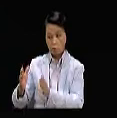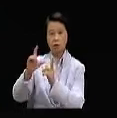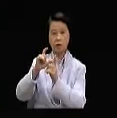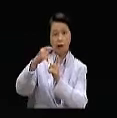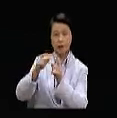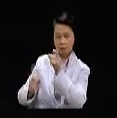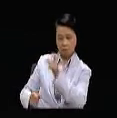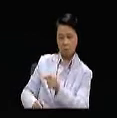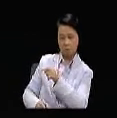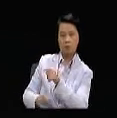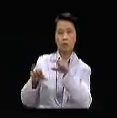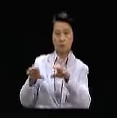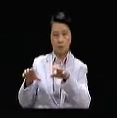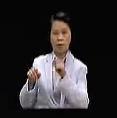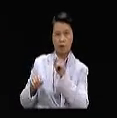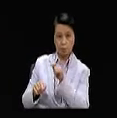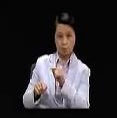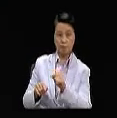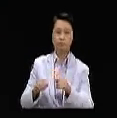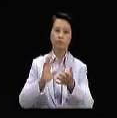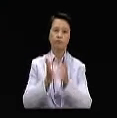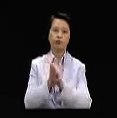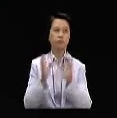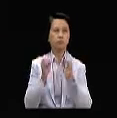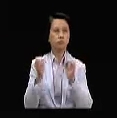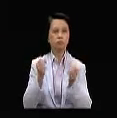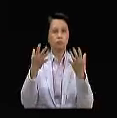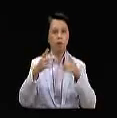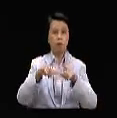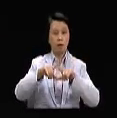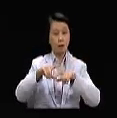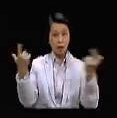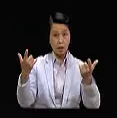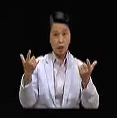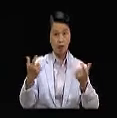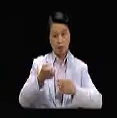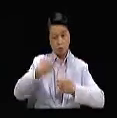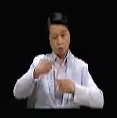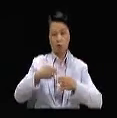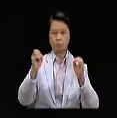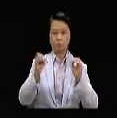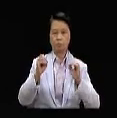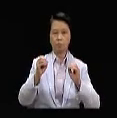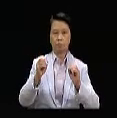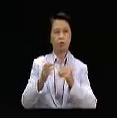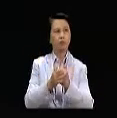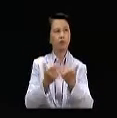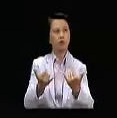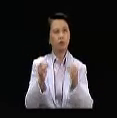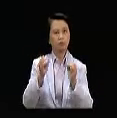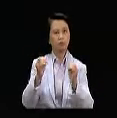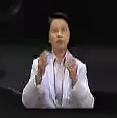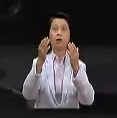karena melaksanakan buka wedding jadi tidak ada banyak sangat meja yang menyulitkan hehehe sayalah sakit ini